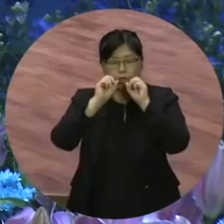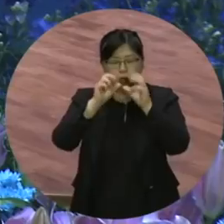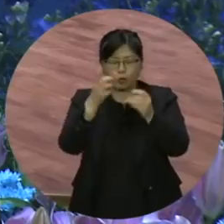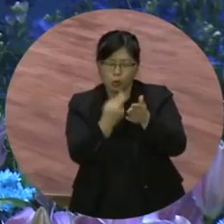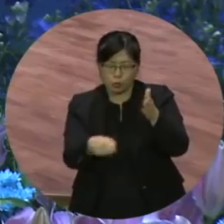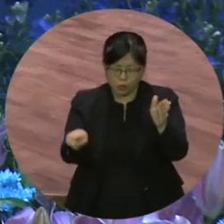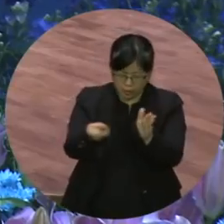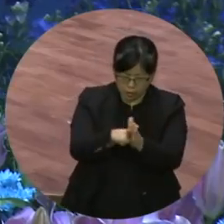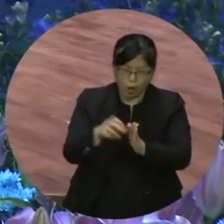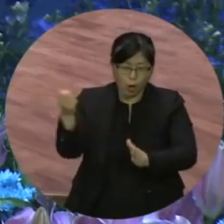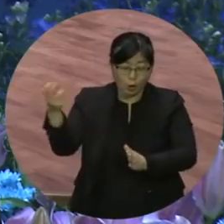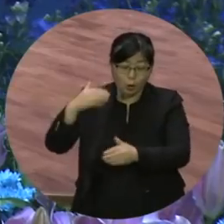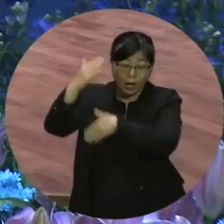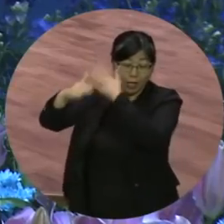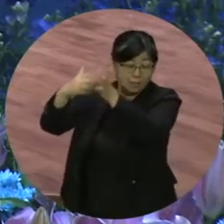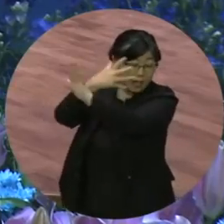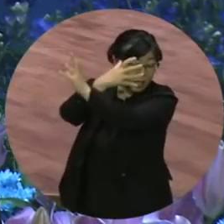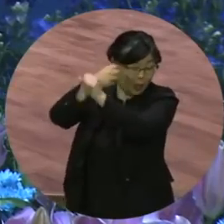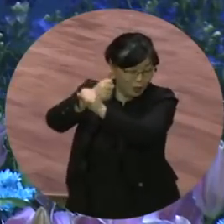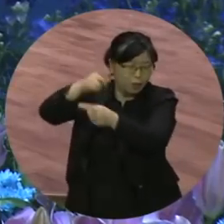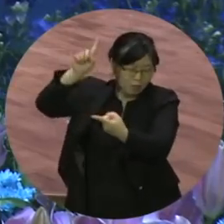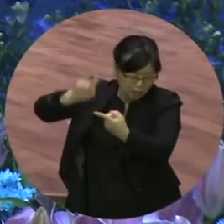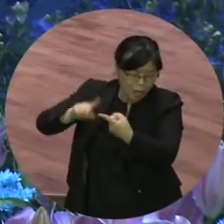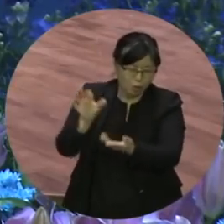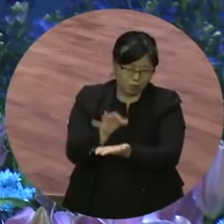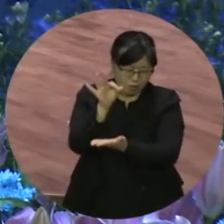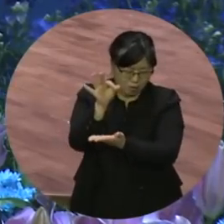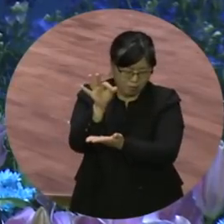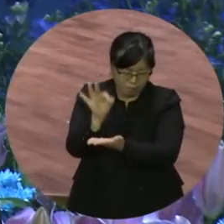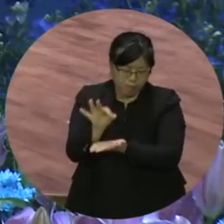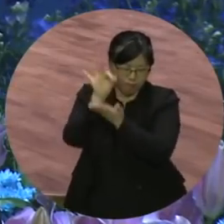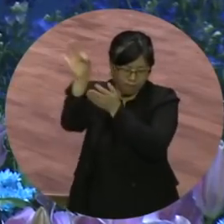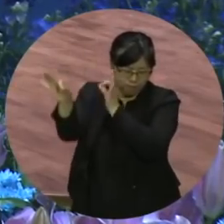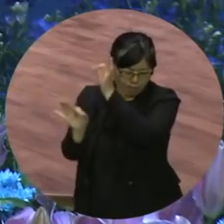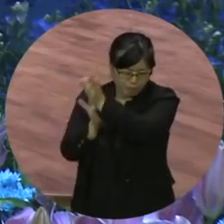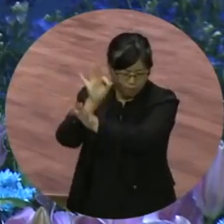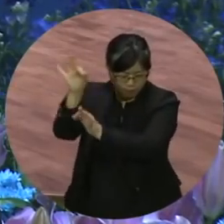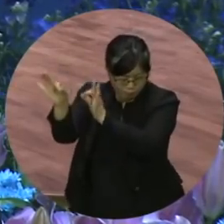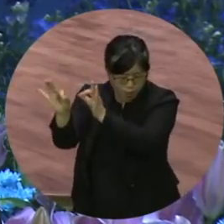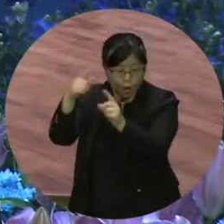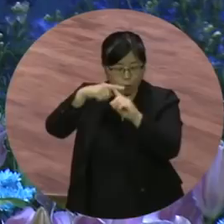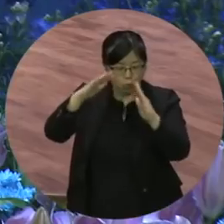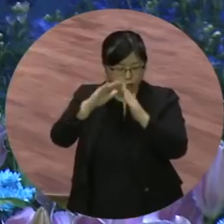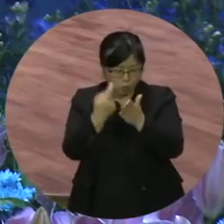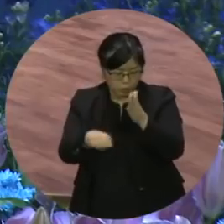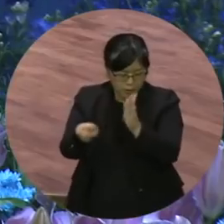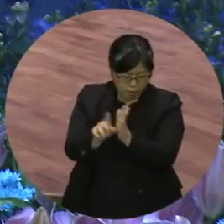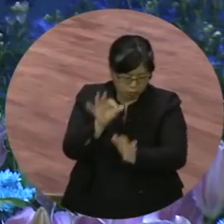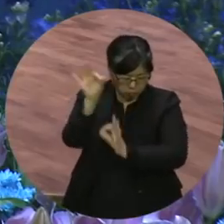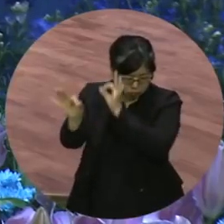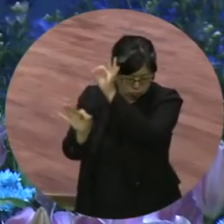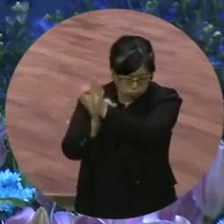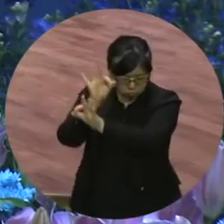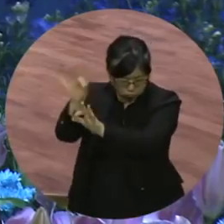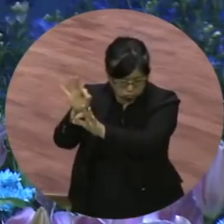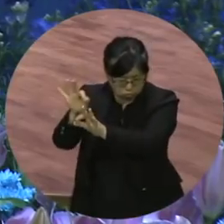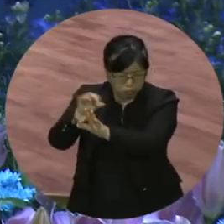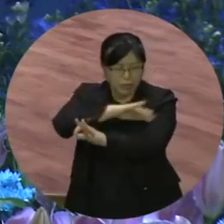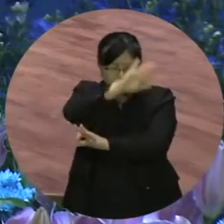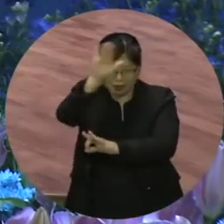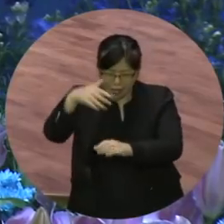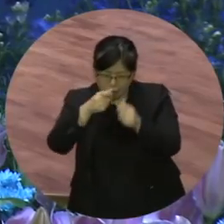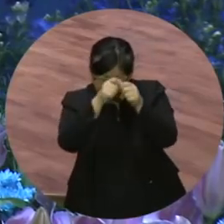앞에 약속헌금 드리며 이 본당 헌당을 위하여 드린 약헌금들 하나님 세밀하게 구체적으로